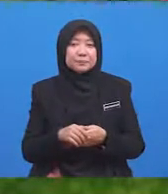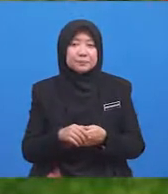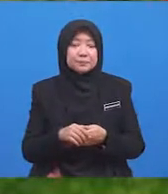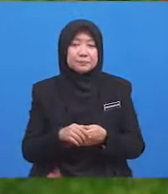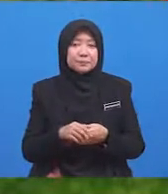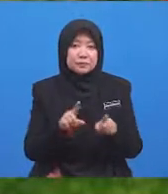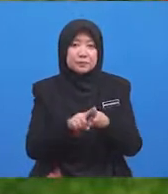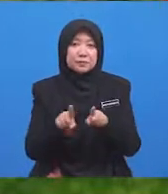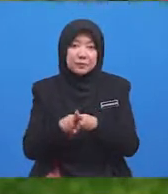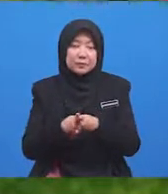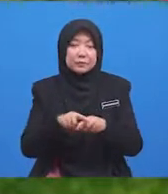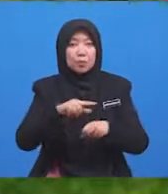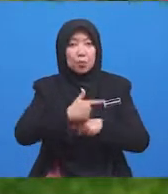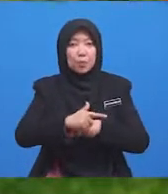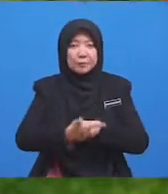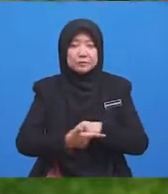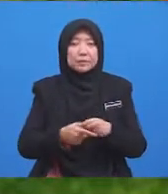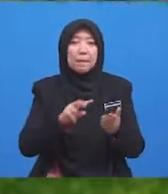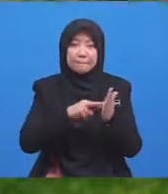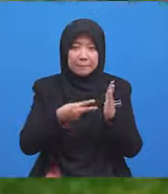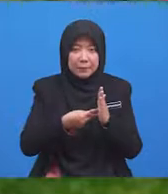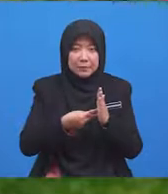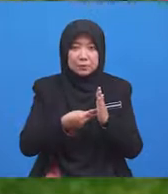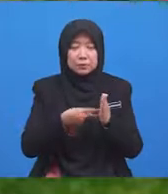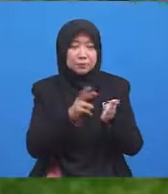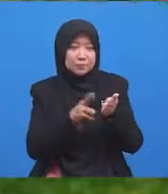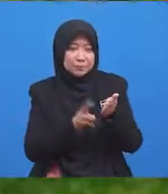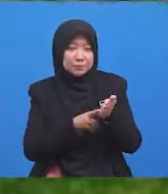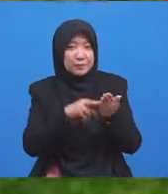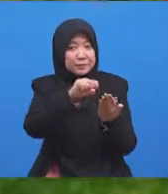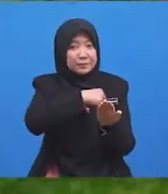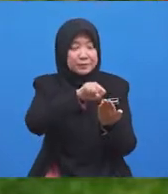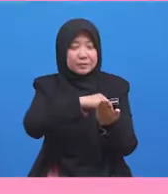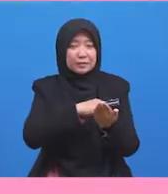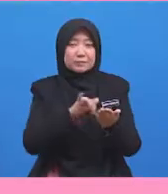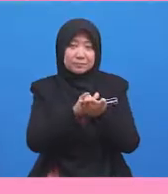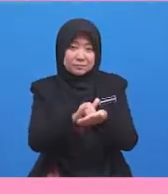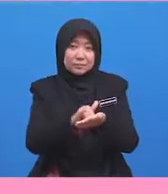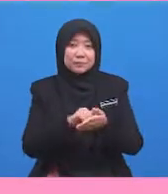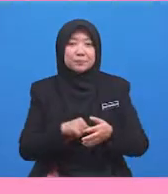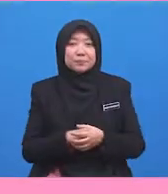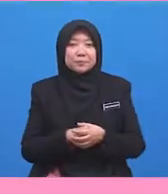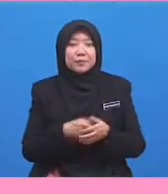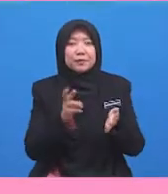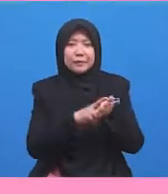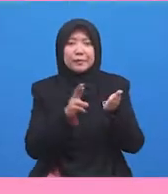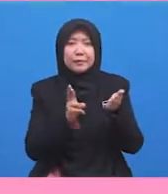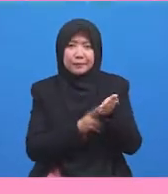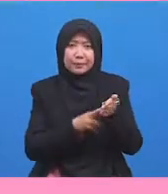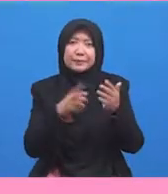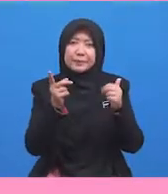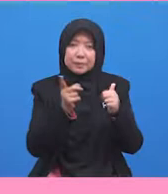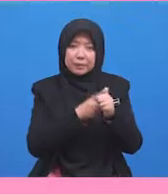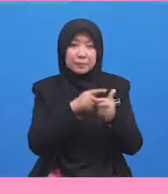mengupas maksud yang tersirat di sebalik baik-baik saja tersebut powder rangkap pertama